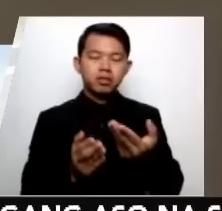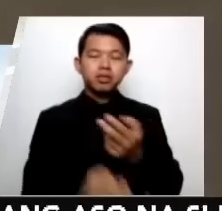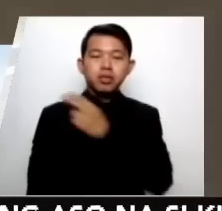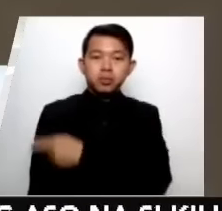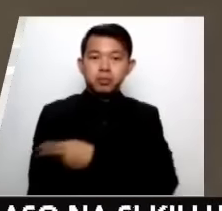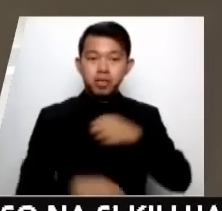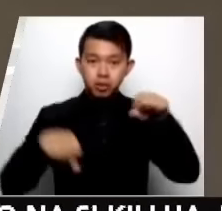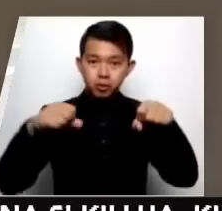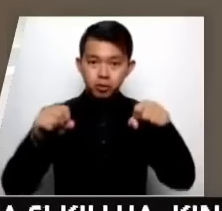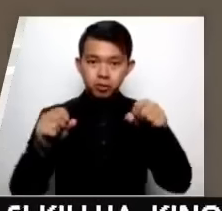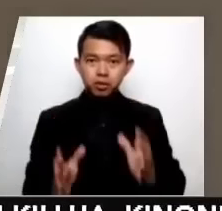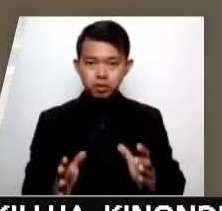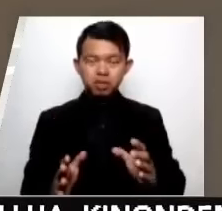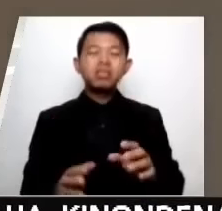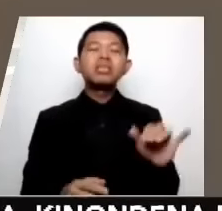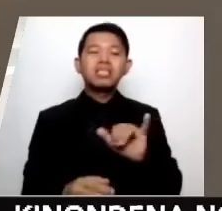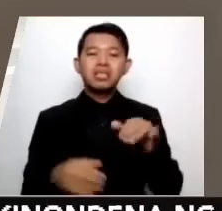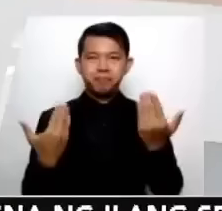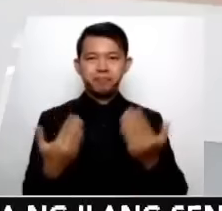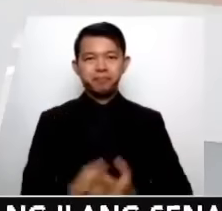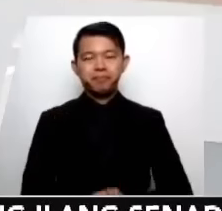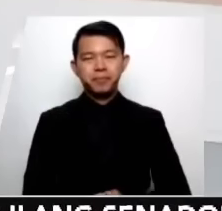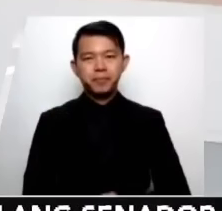menor de edad.